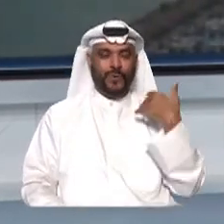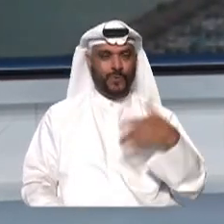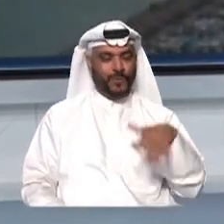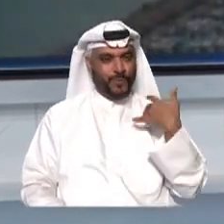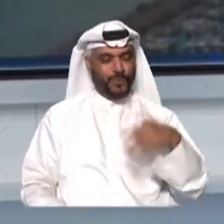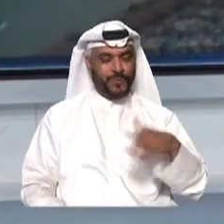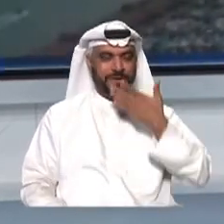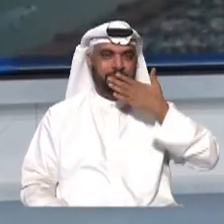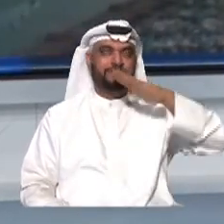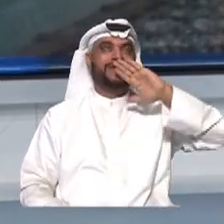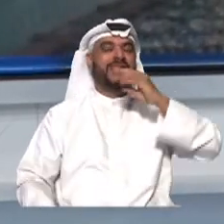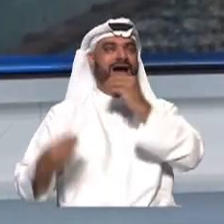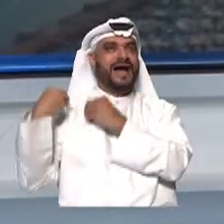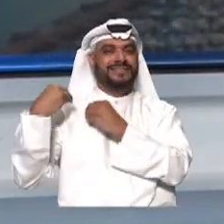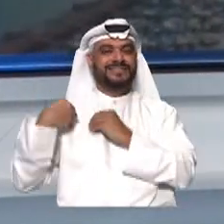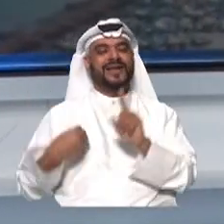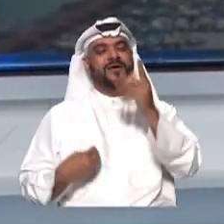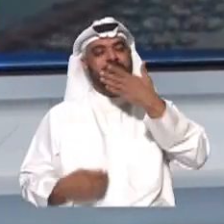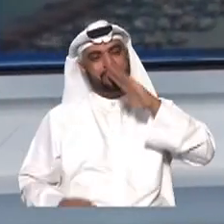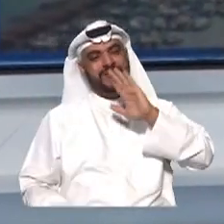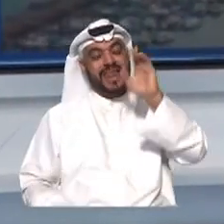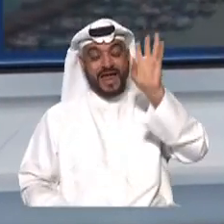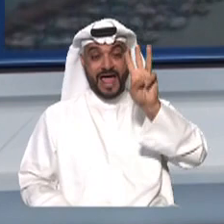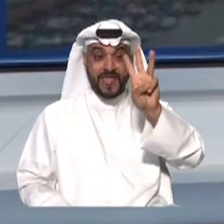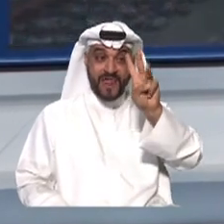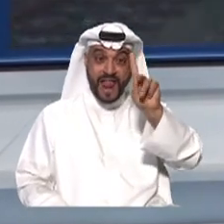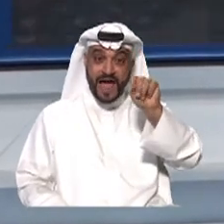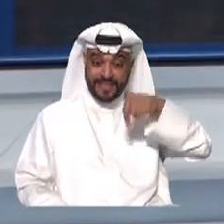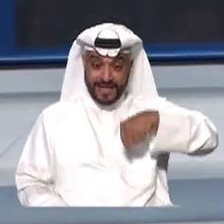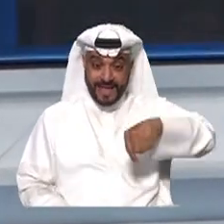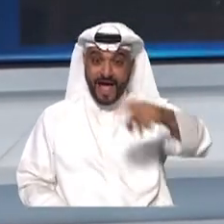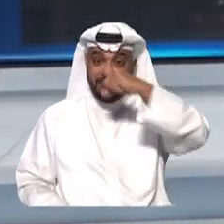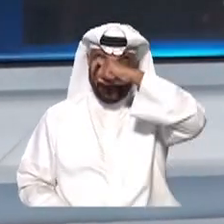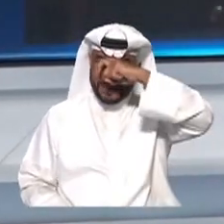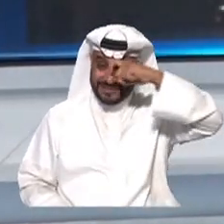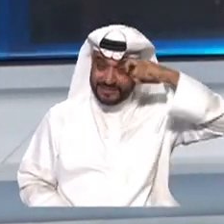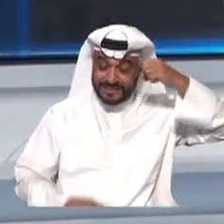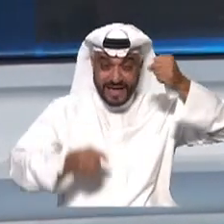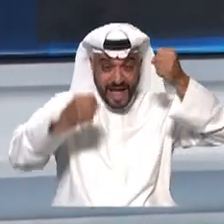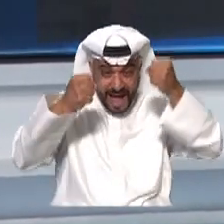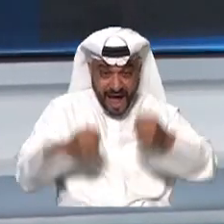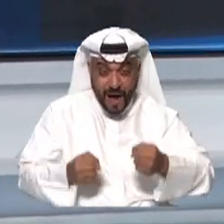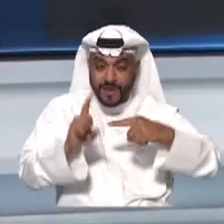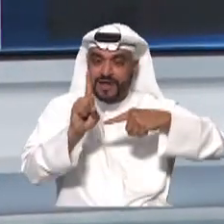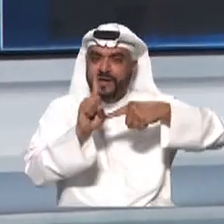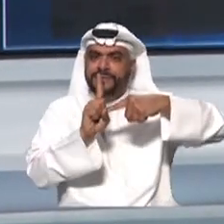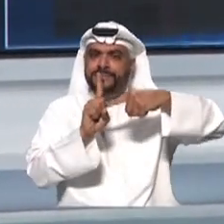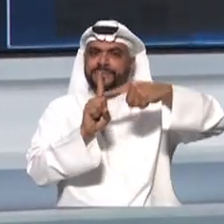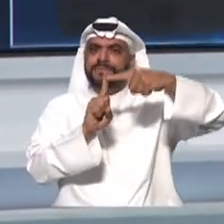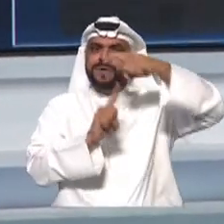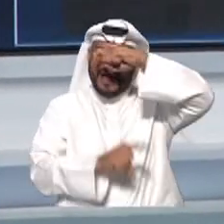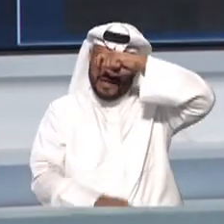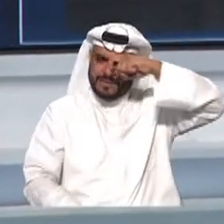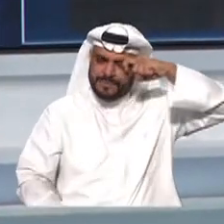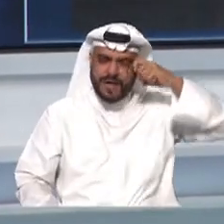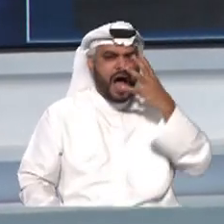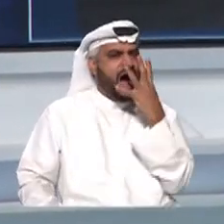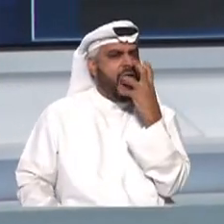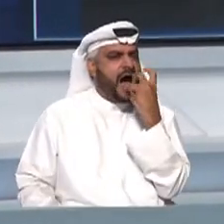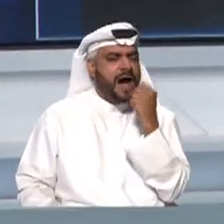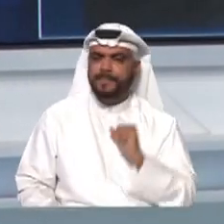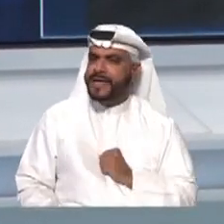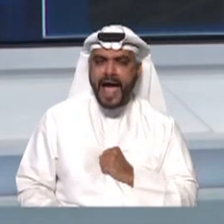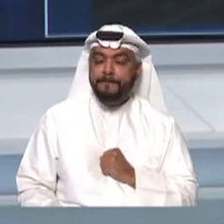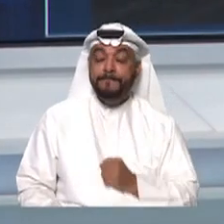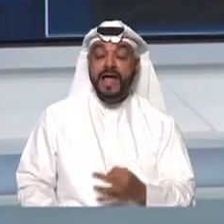والجنوبية الشرقية أيضا مستمرة معانا خلال 3 أيام القادمة، وأيضا سجلنا 53 درجة مئوية كأقصى حرارة على مدينة